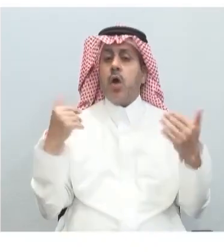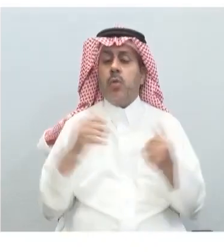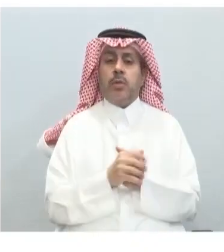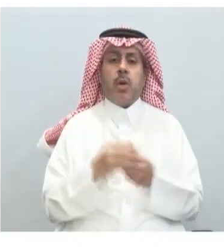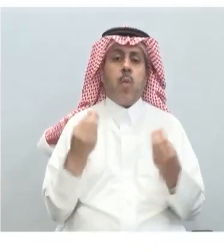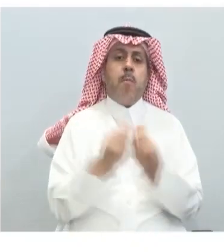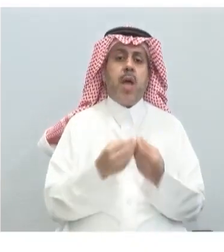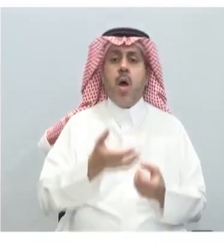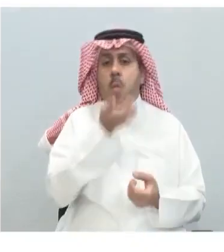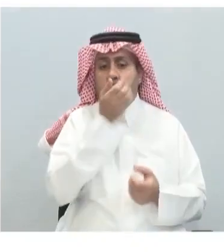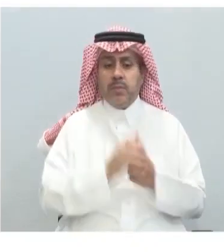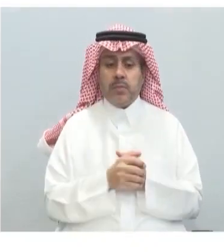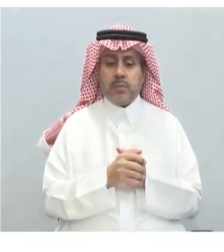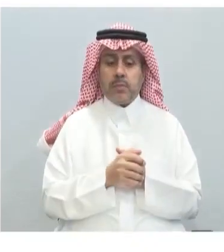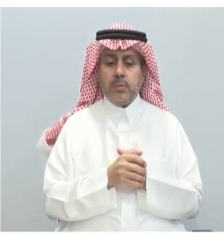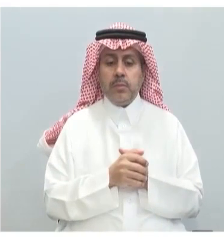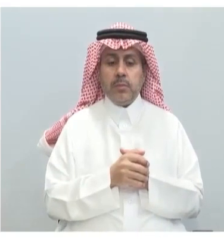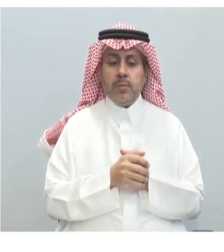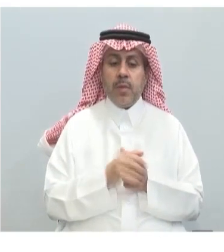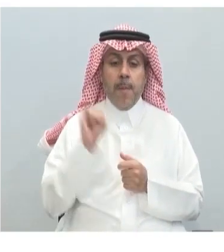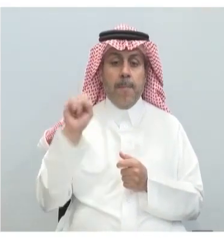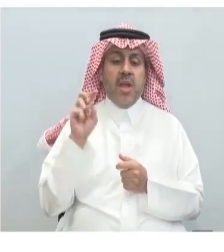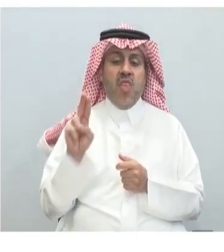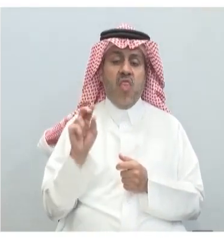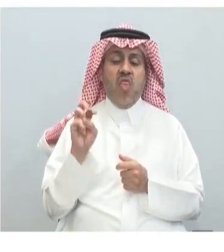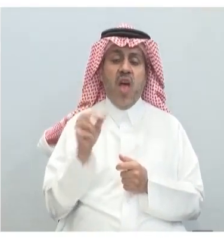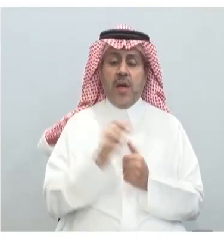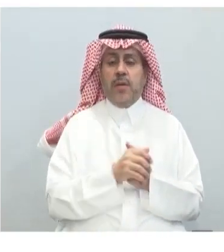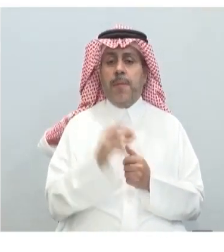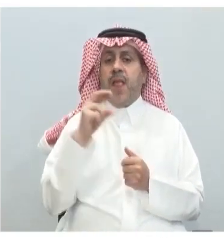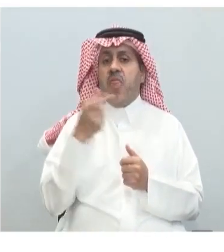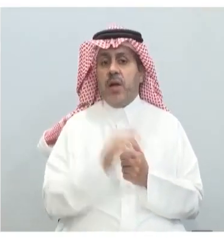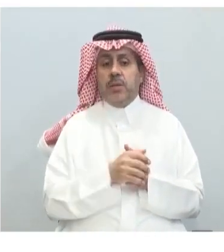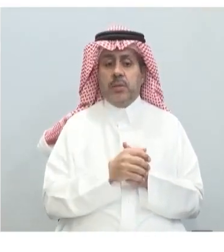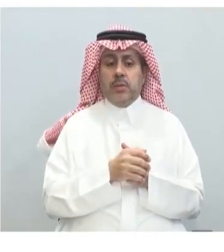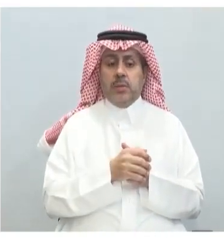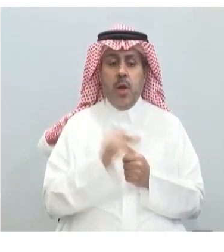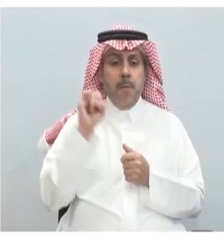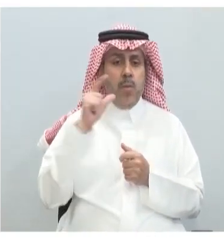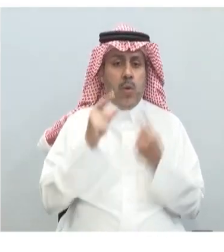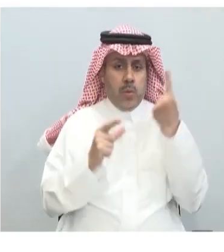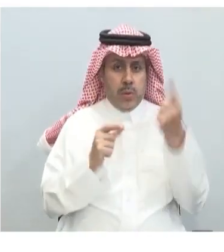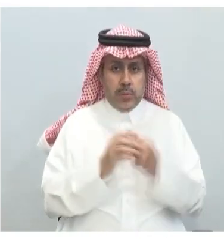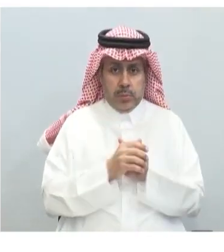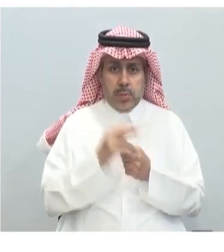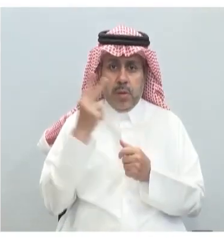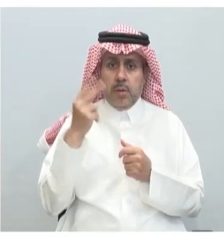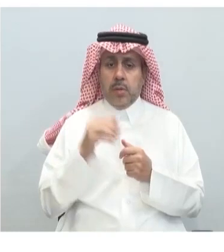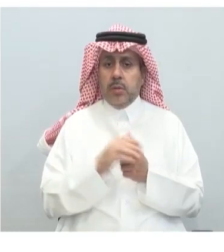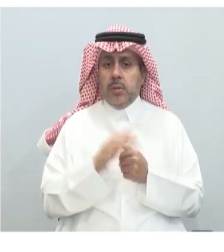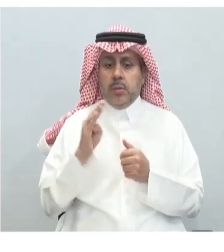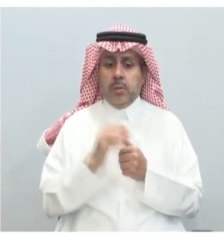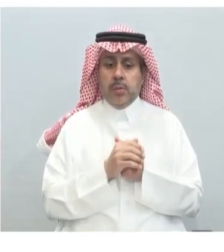لان هنا الميثان فال الميثان ذره كربونه واحده ستعطيني مول واحد من ثاني اكسيد الكربون